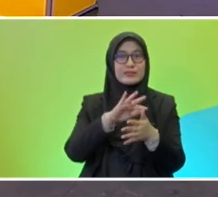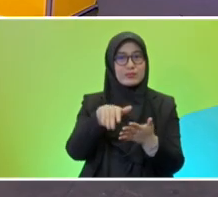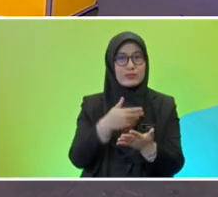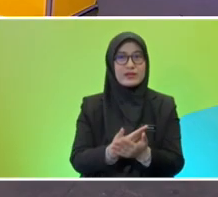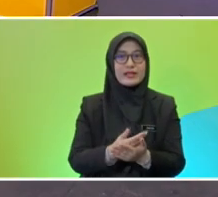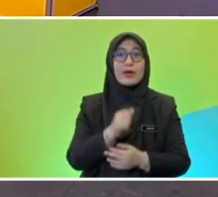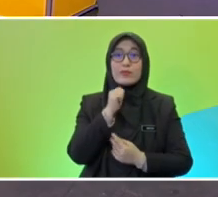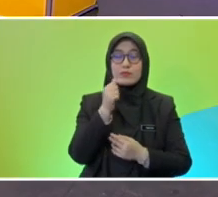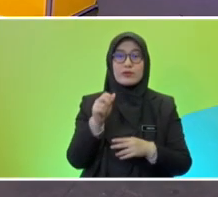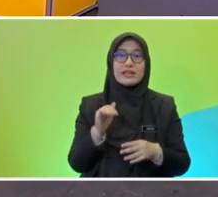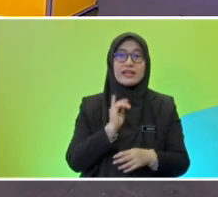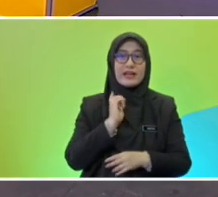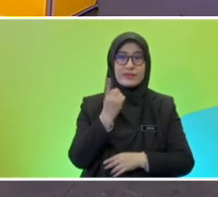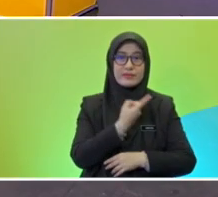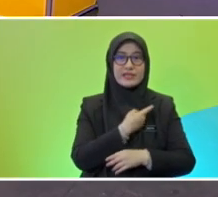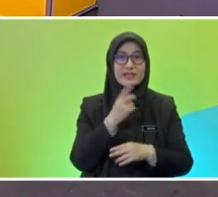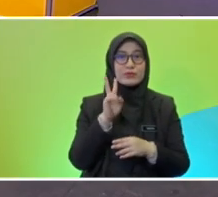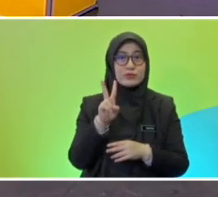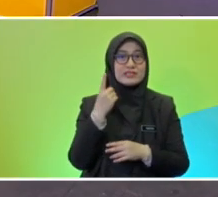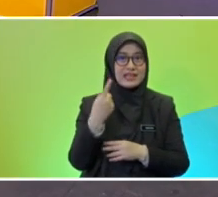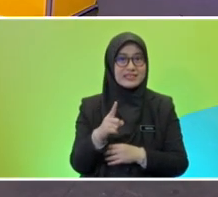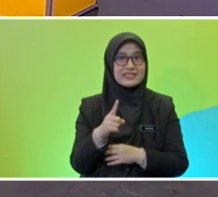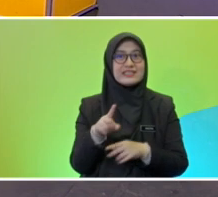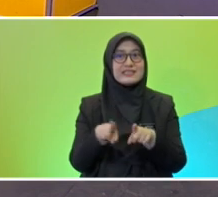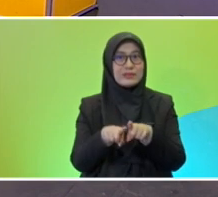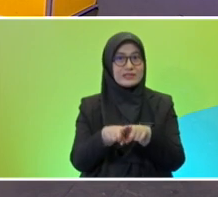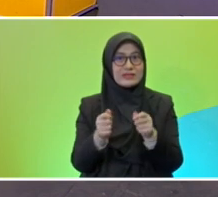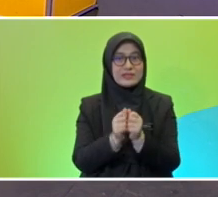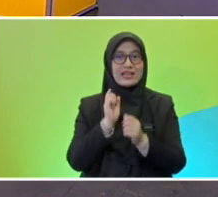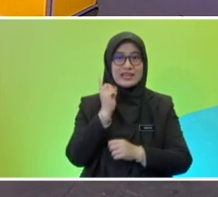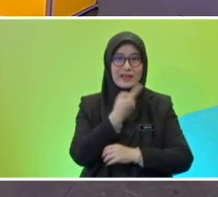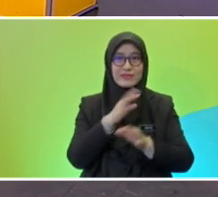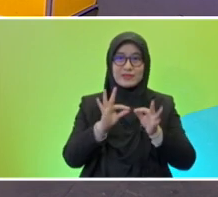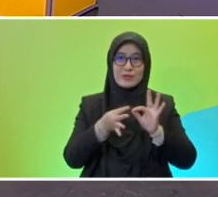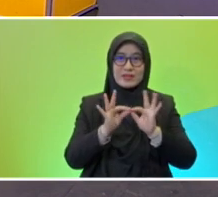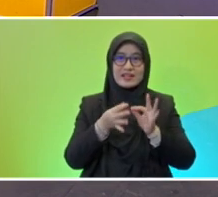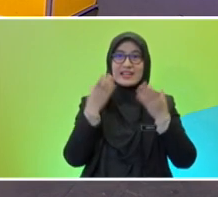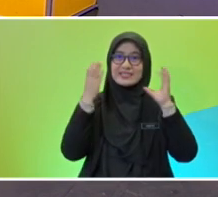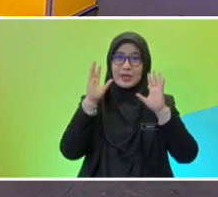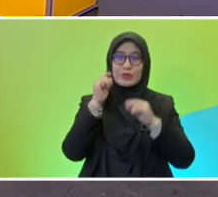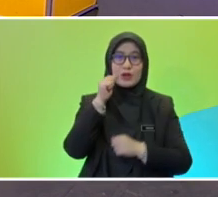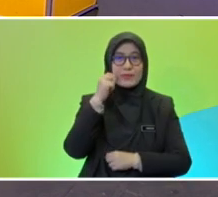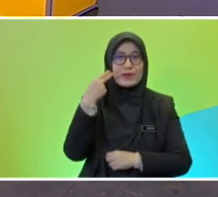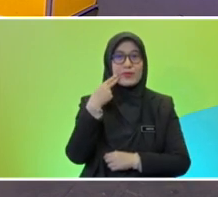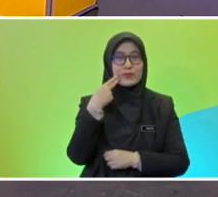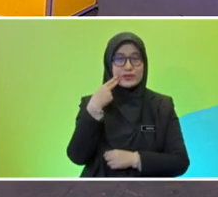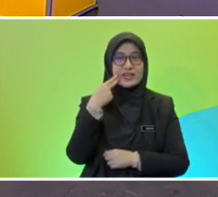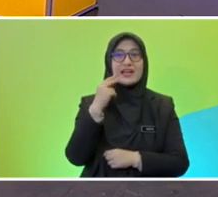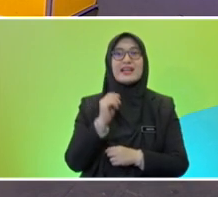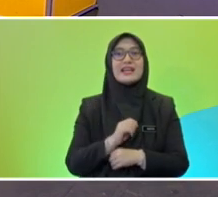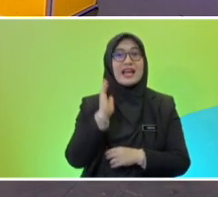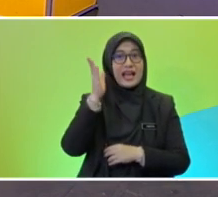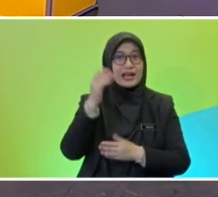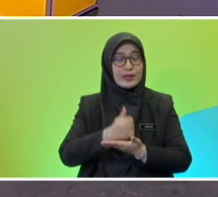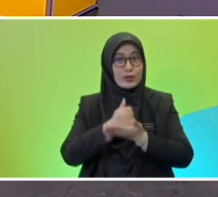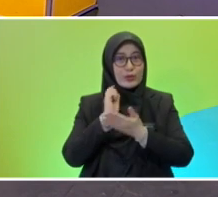mungkin duit saja turu dibantu oleh juru bahasa isyarat kita yaitu Amira Huda Mama Amir yang akan membantu kita